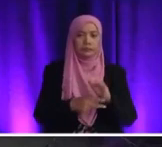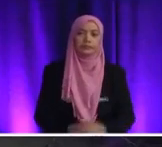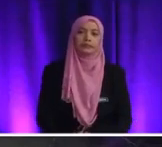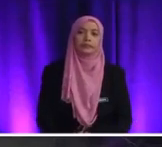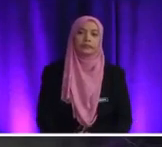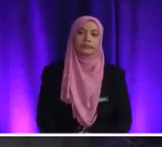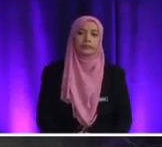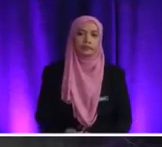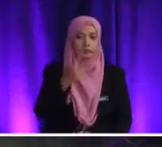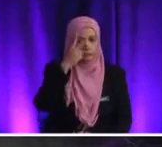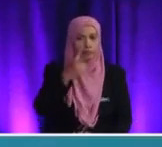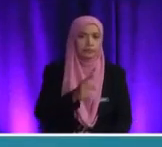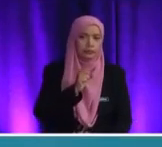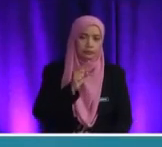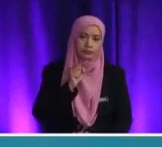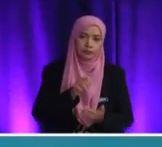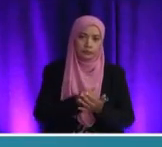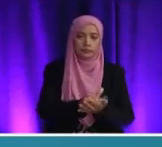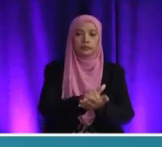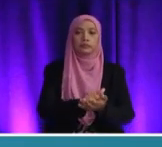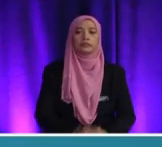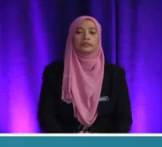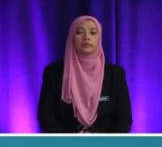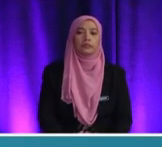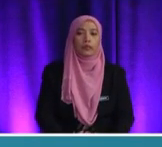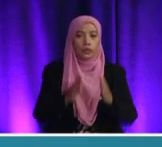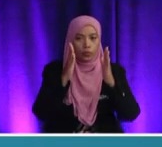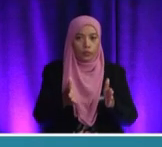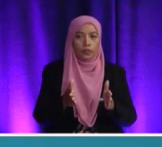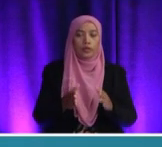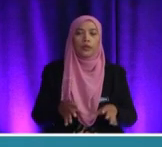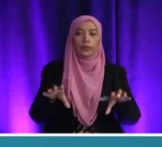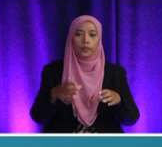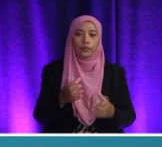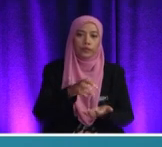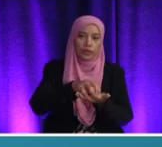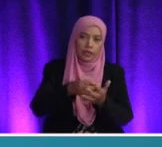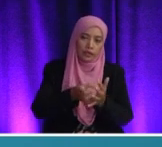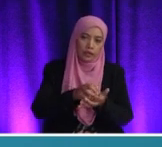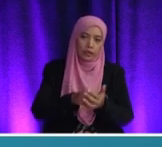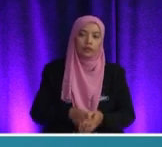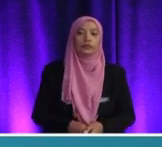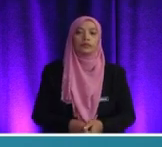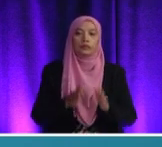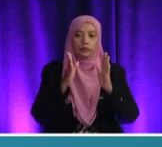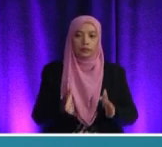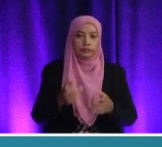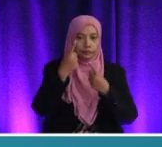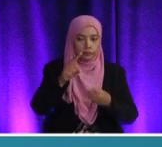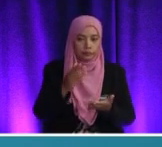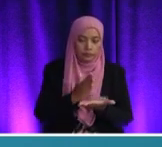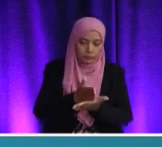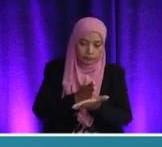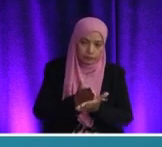situ Ah Gambar apo tentang orang bake satu lagi orang sedang potong Kenken